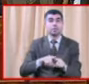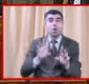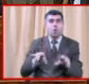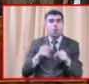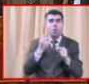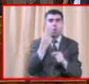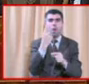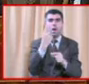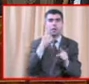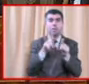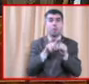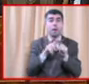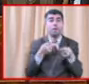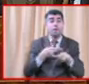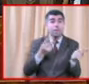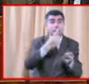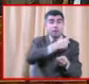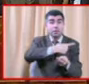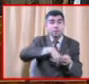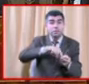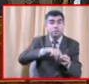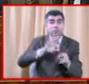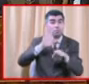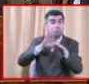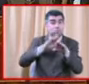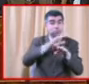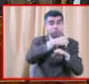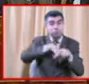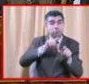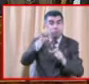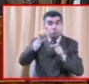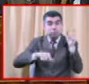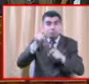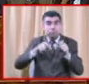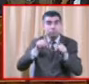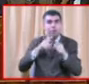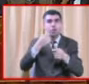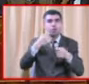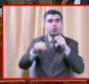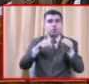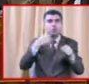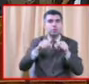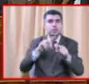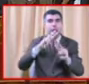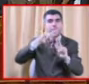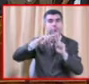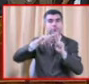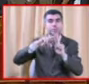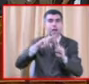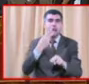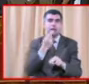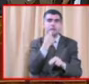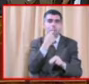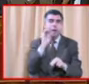أن المفعول ديالو المباشر على المواطنين وهم تيشريو الدواء من الصيدليات